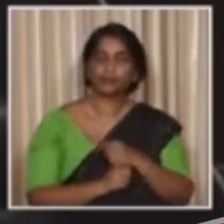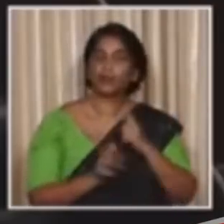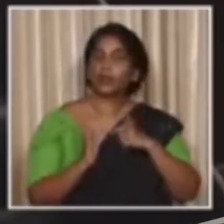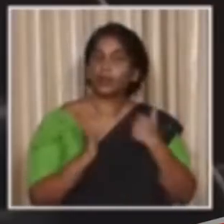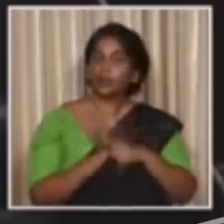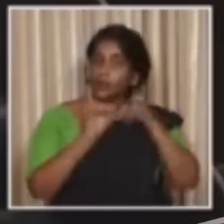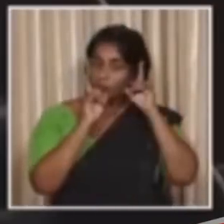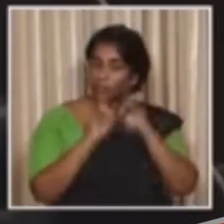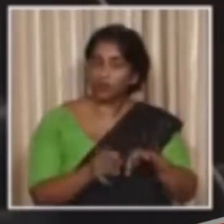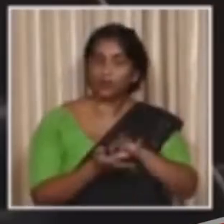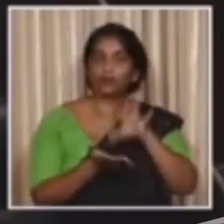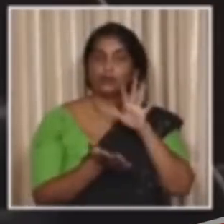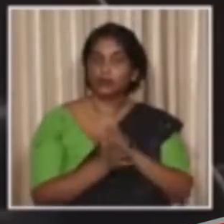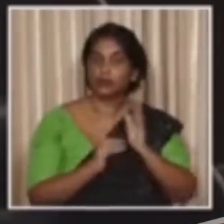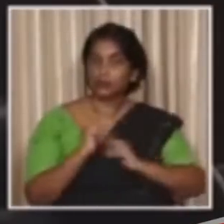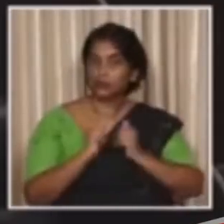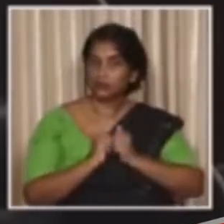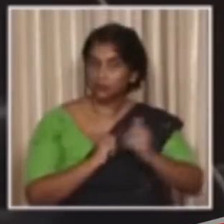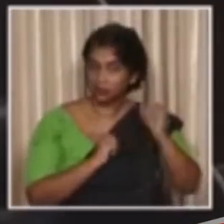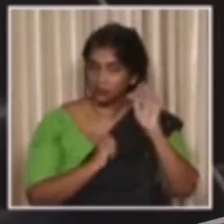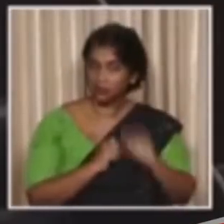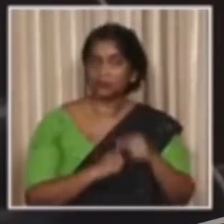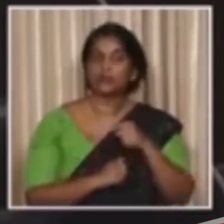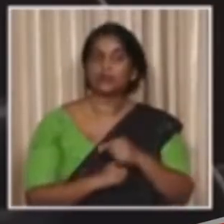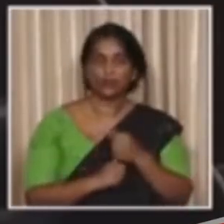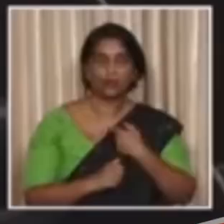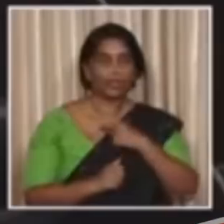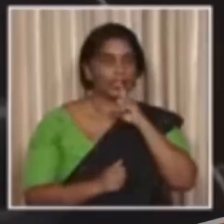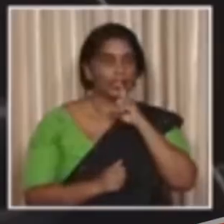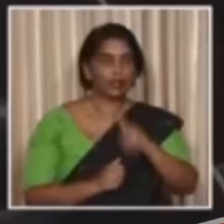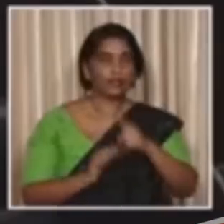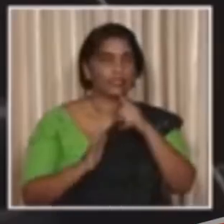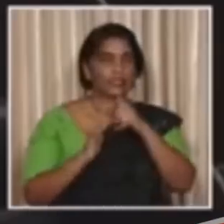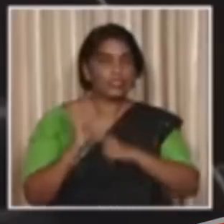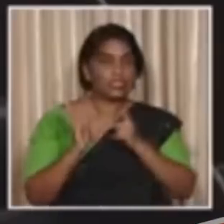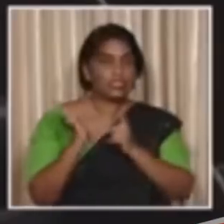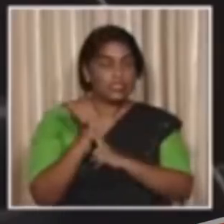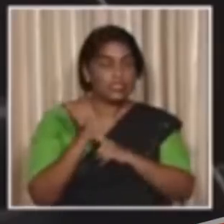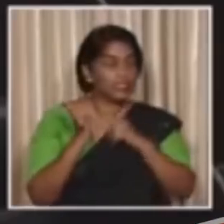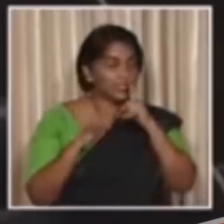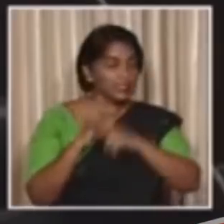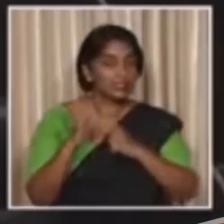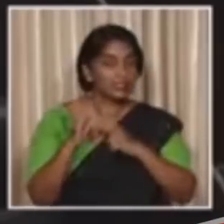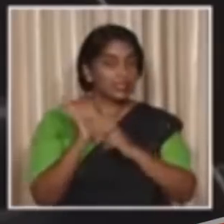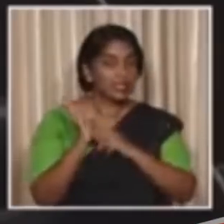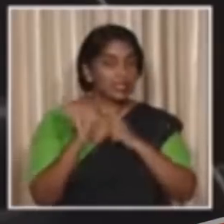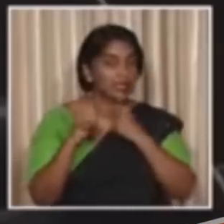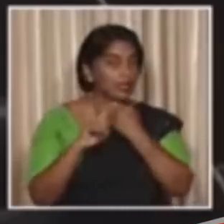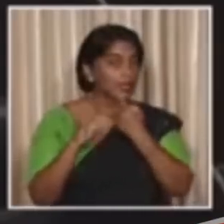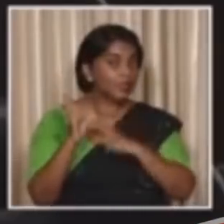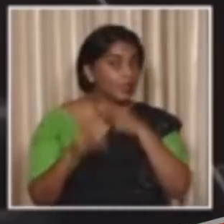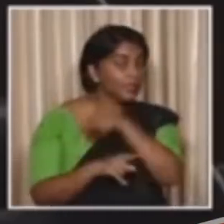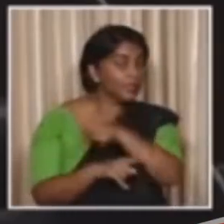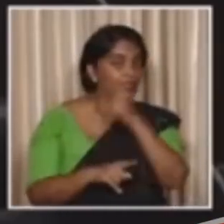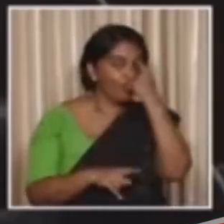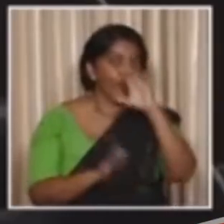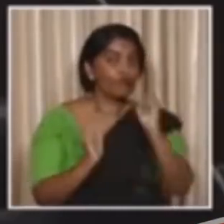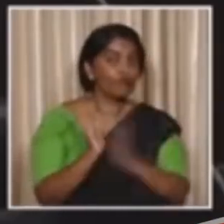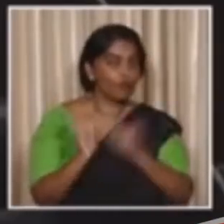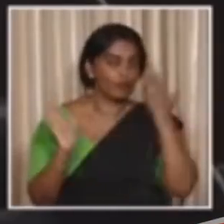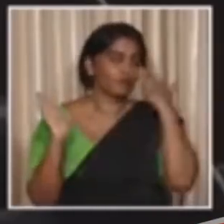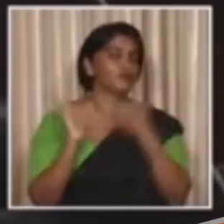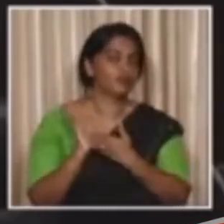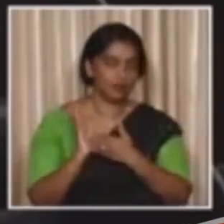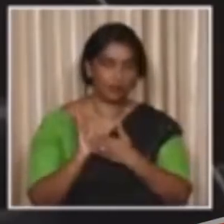අනුව පැවරී තිබෙන කාර්යභාරය ඉටු කරන්න ගියාම මම මේ කියන්නේ ජනගරත්නායක පිළිබඳ කතාවක් නෙමෙයි. ඒ කොමිෂන් සභාව හදපු අරමුණ ඒක.